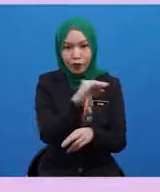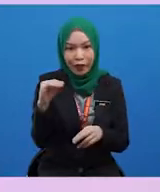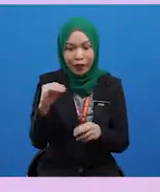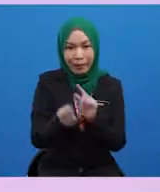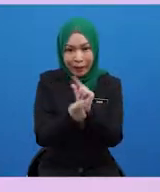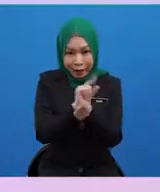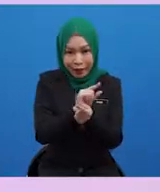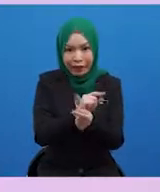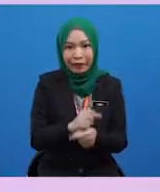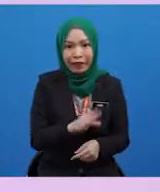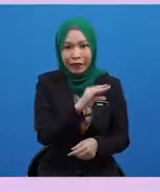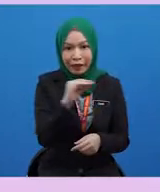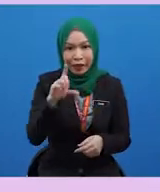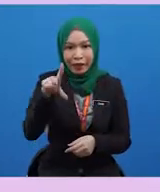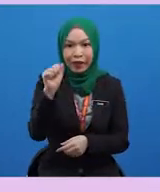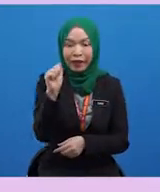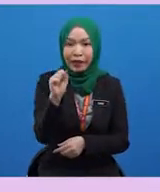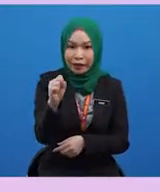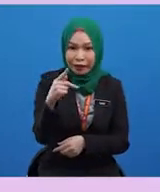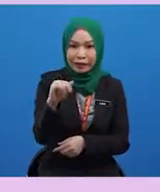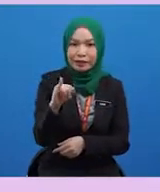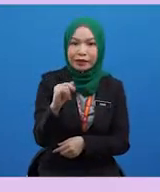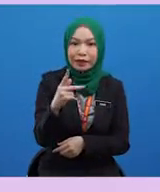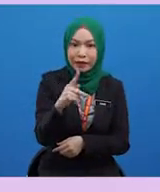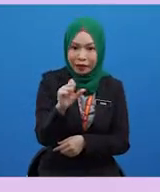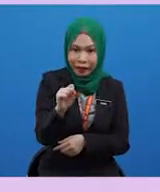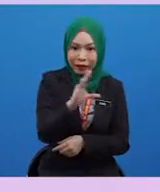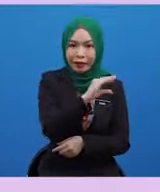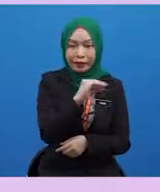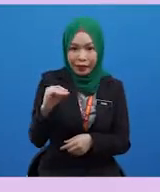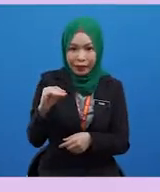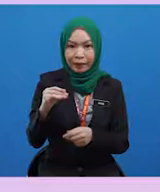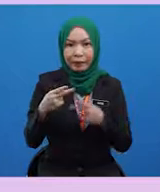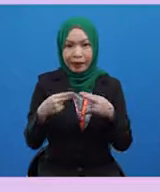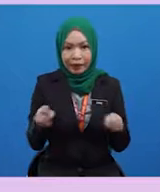penggantian, penanda leksikal dan penanda penghilangan.